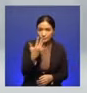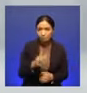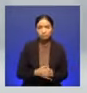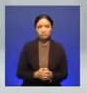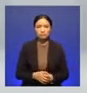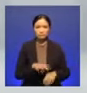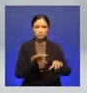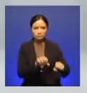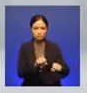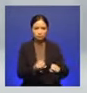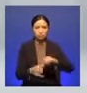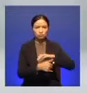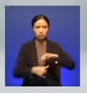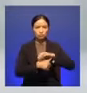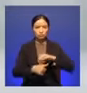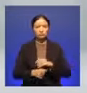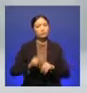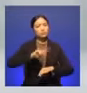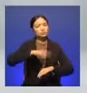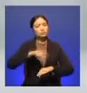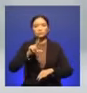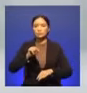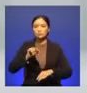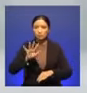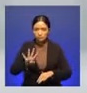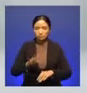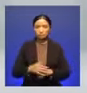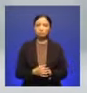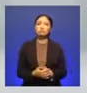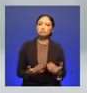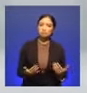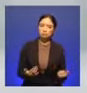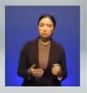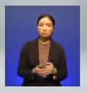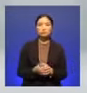ถูกควบคุมตลอด24ชั่วโมงรวมถึงการที่จะสาม